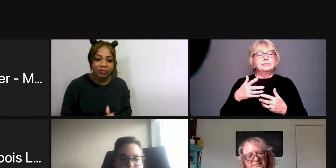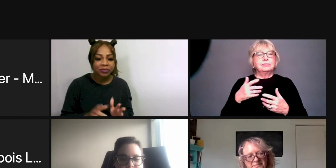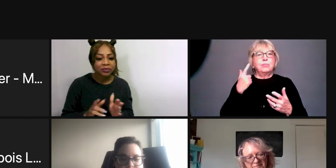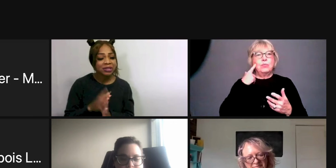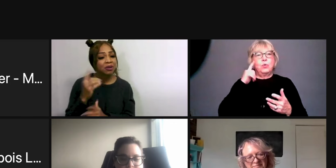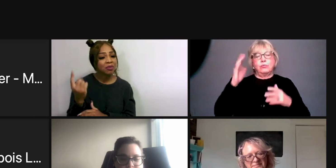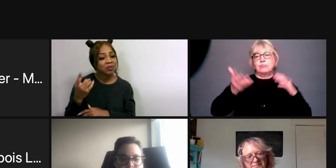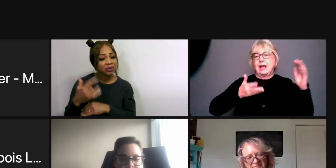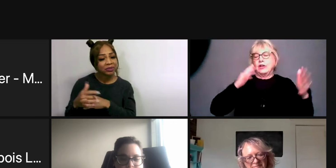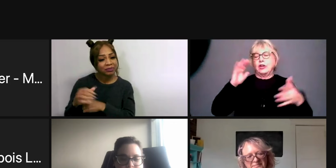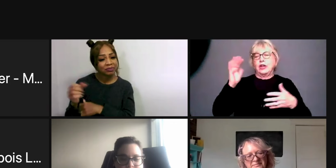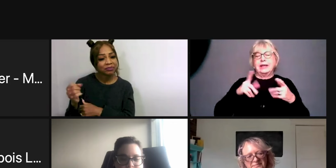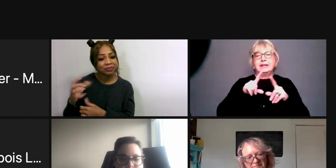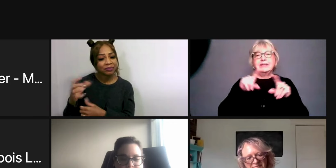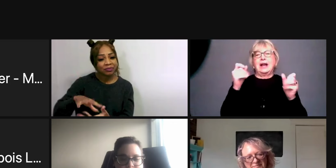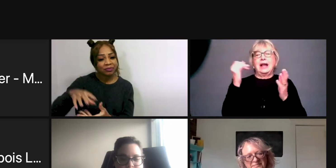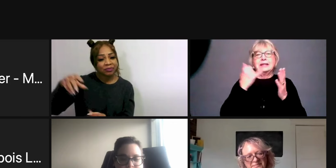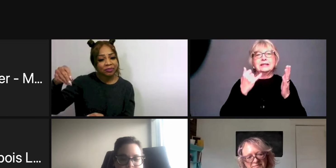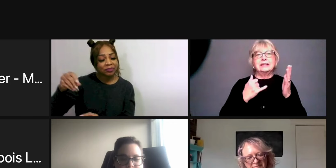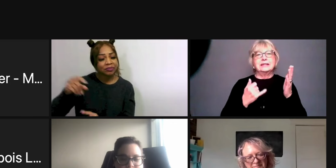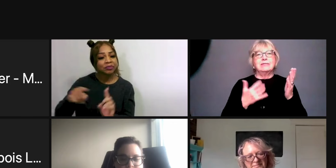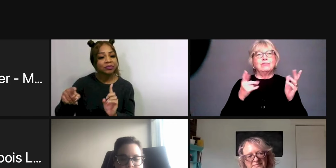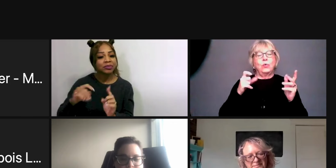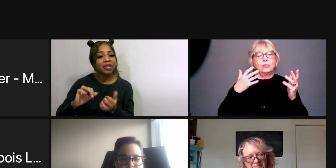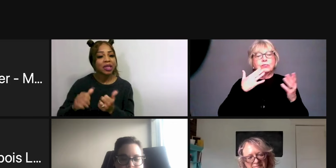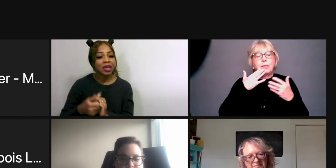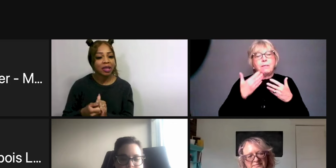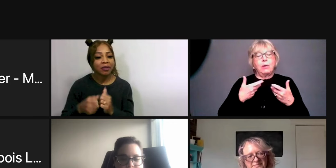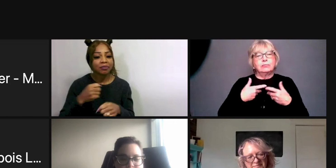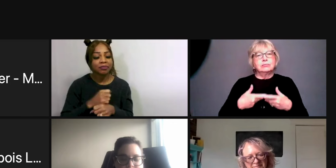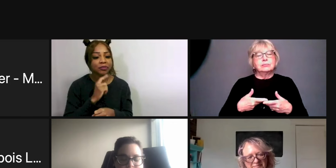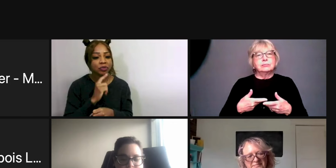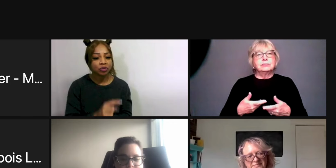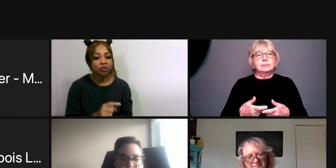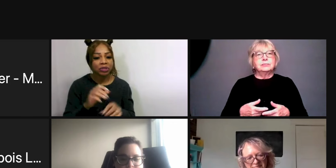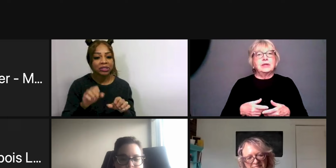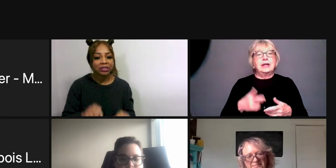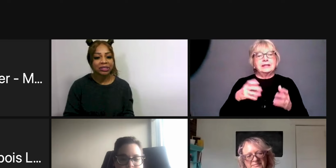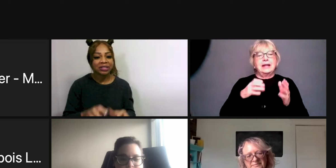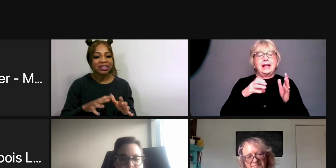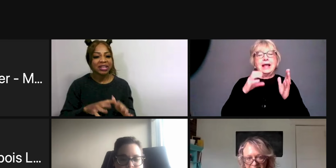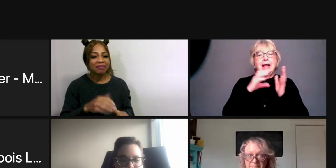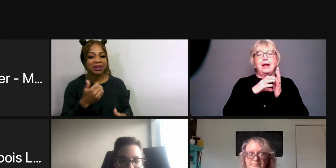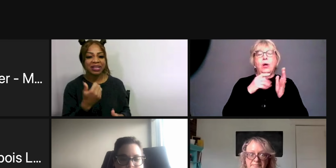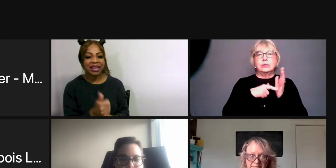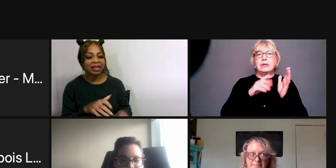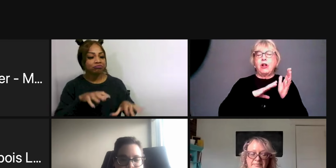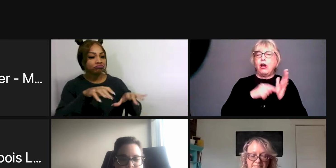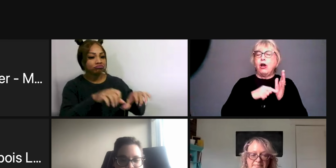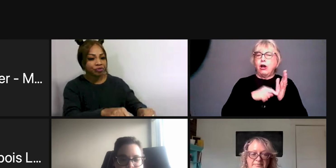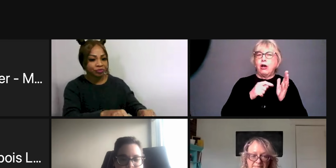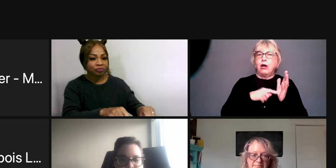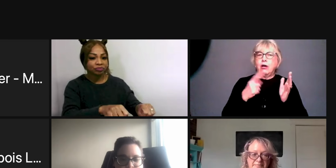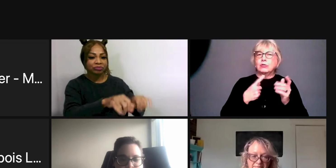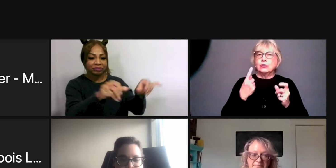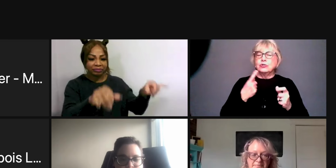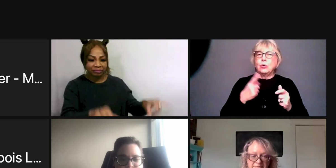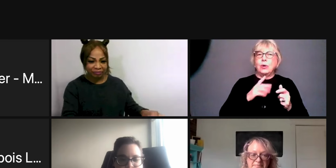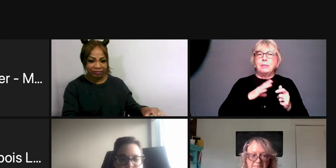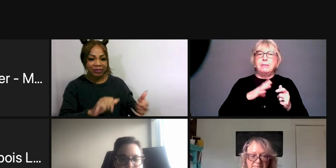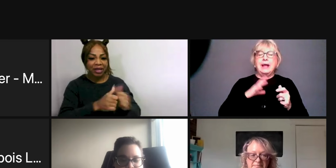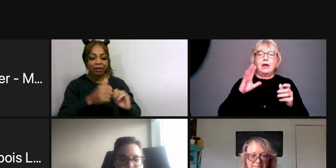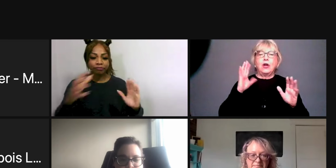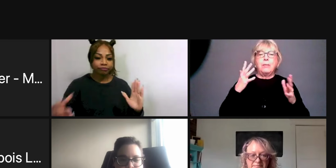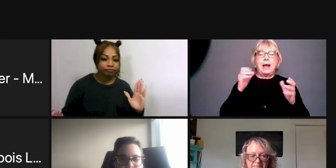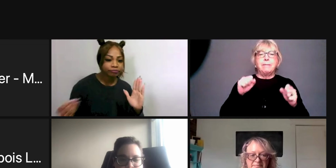accueillir les artistes alors ça c'est des éléments des clauses qui ont toujours été là pour nous pour notre communauté mais comment est qu'on peut les arrimer